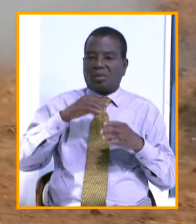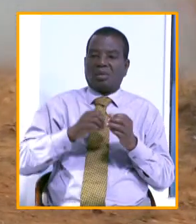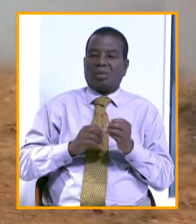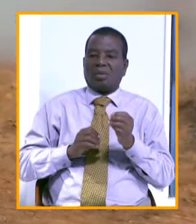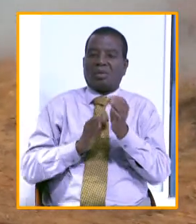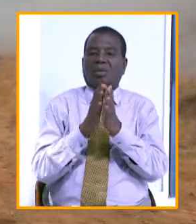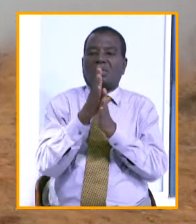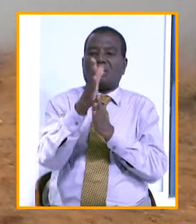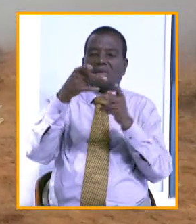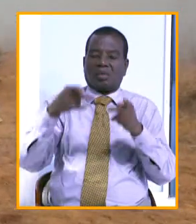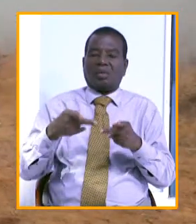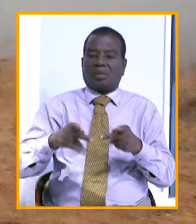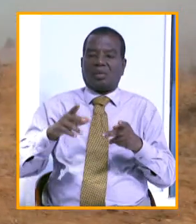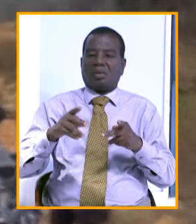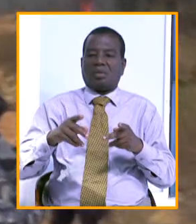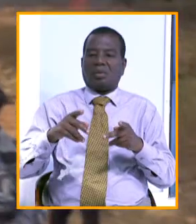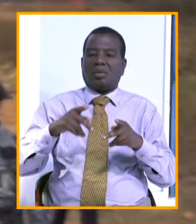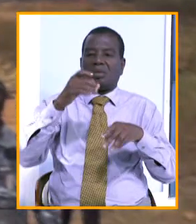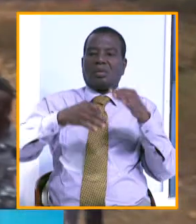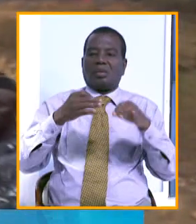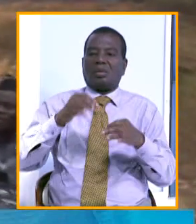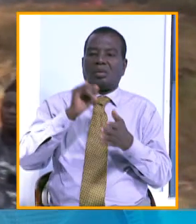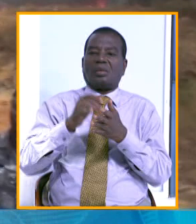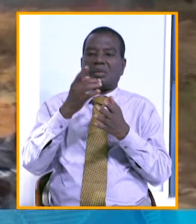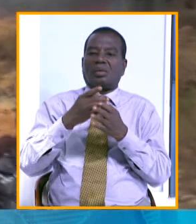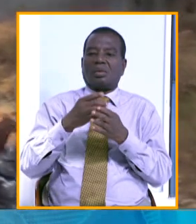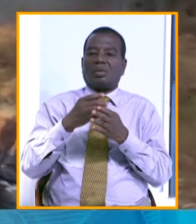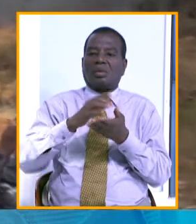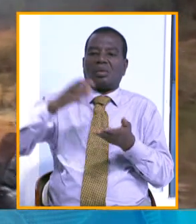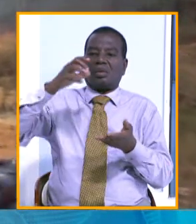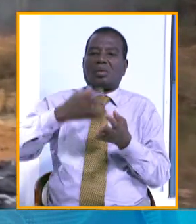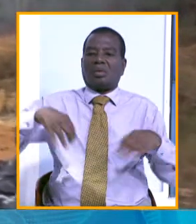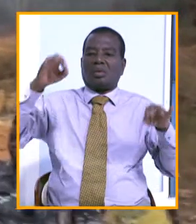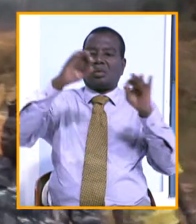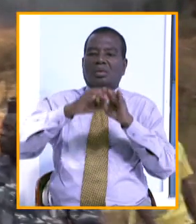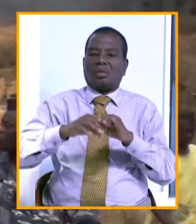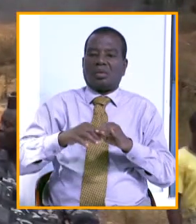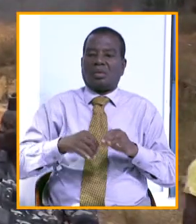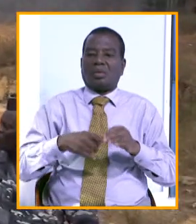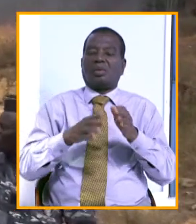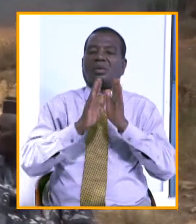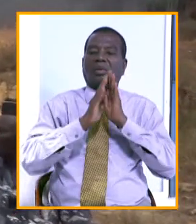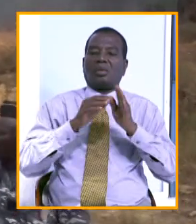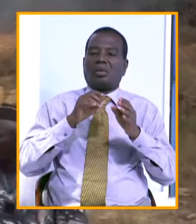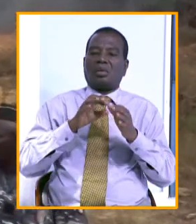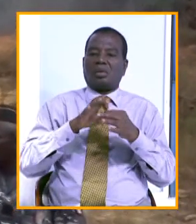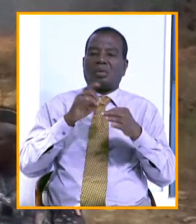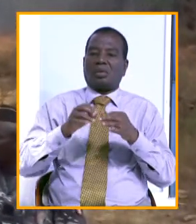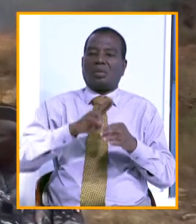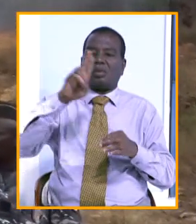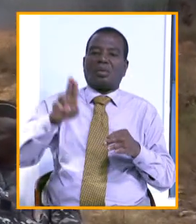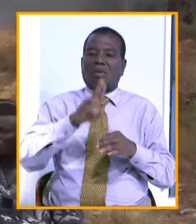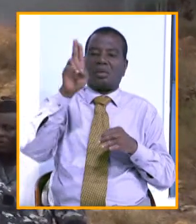présence du procureur de la République adjoint. Cette quantité importante de drogue saisie démontre ce que